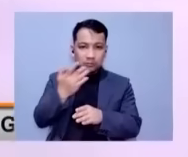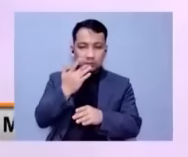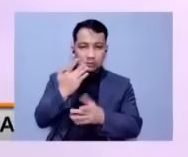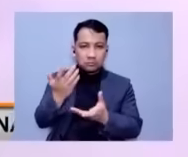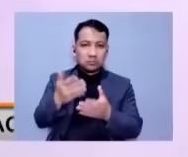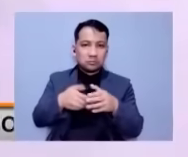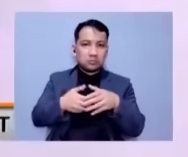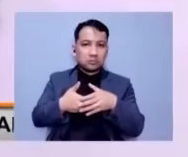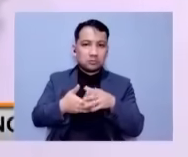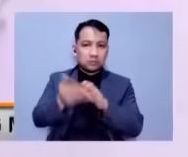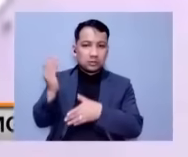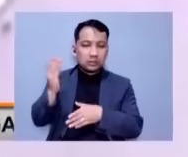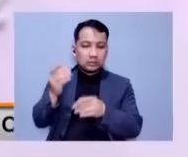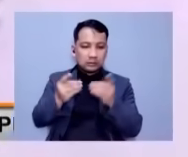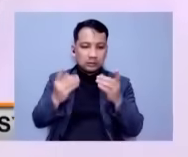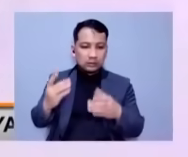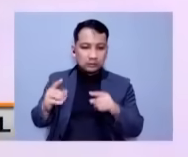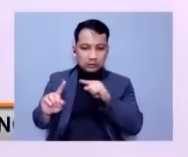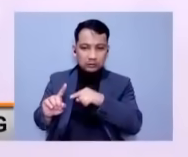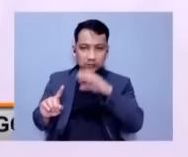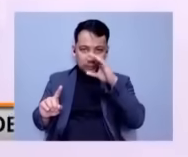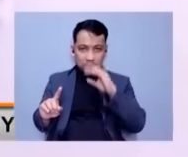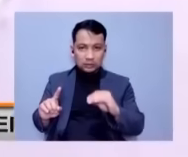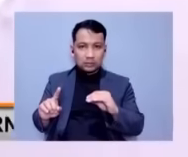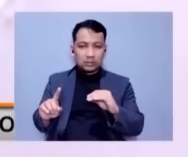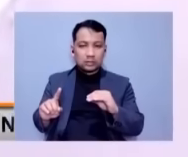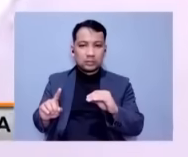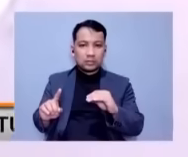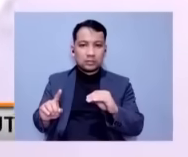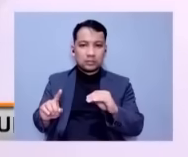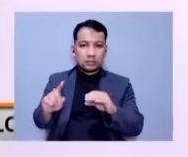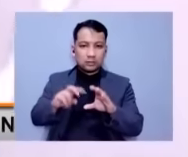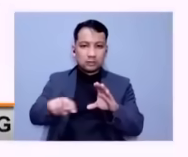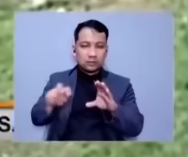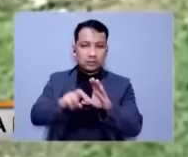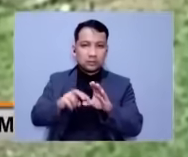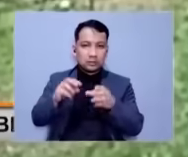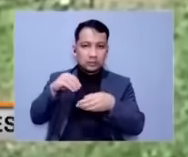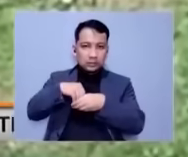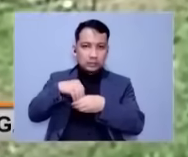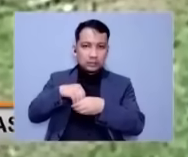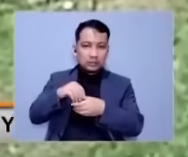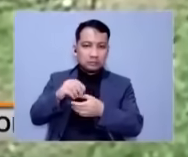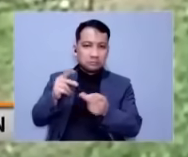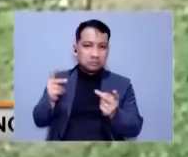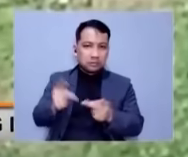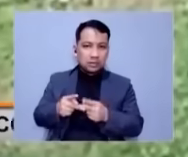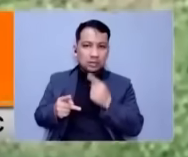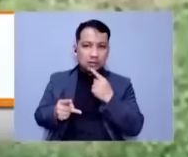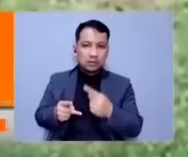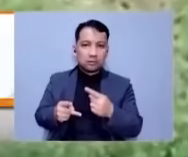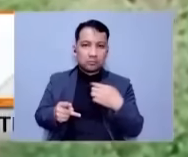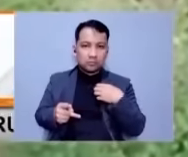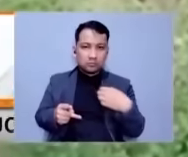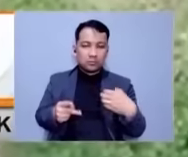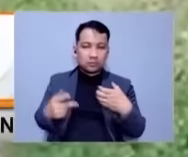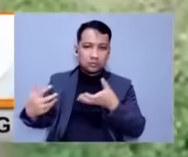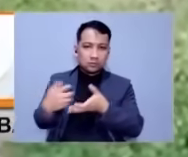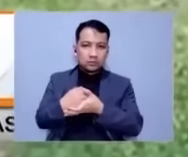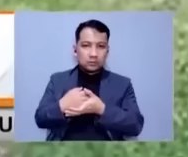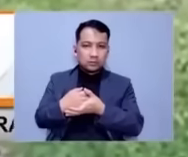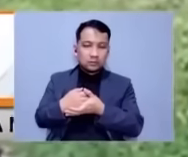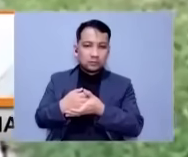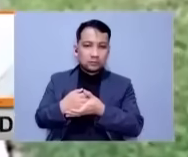ang driver. Habang ang isa pang lalaki na nasa passenger seat, naiwan sa loob. Ayon sa mga otoridad, nangongolekta ito ng basura